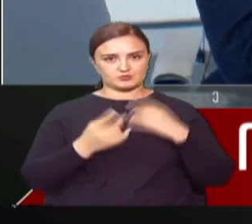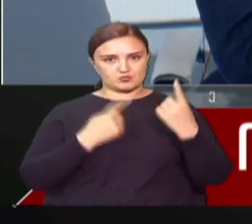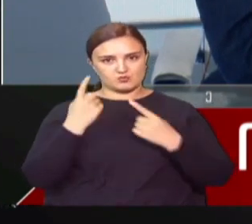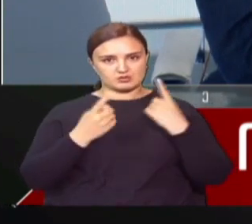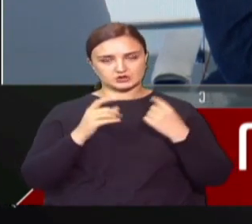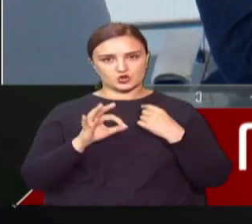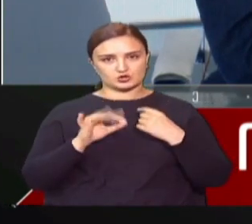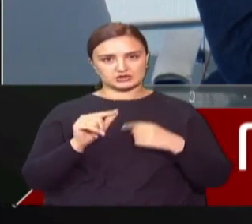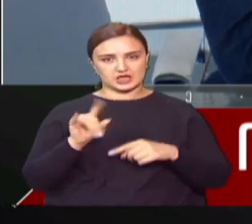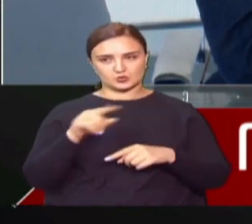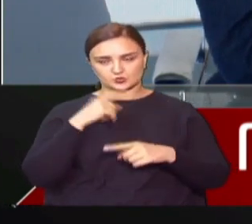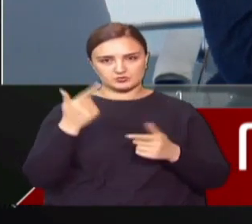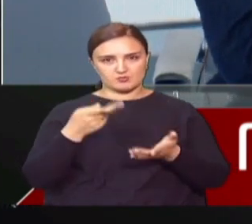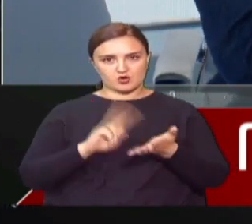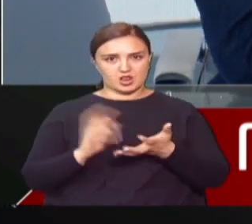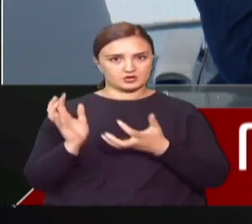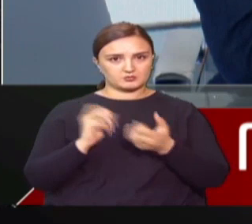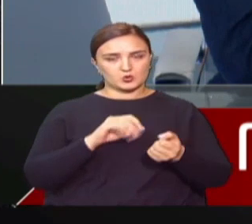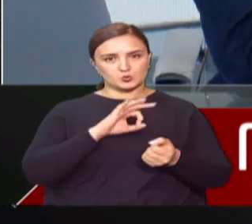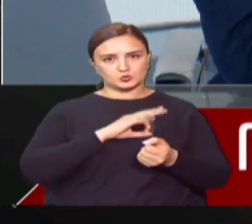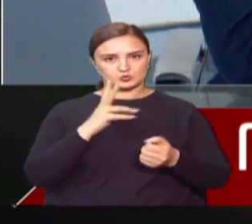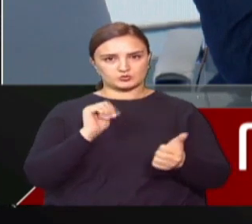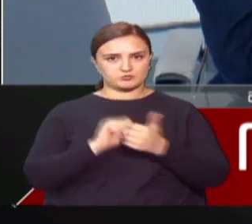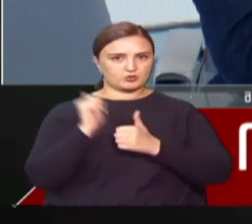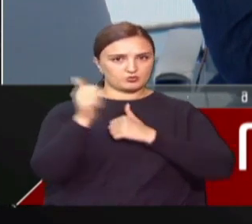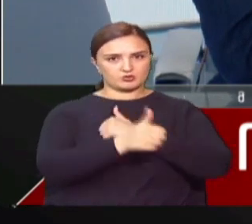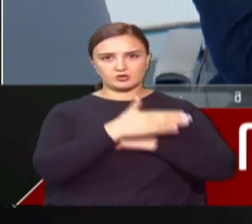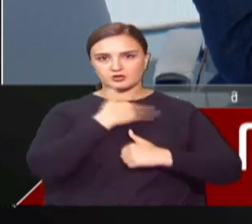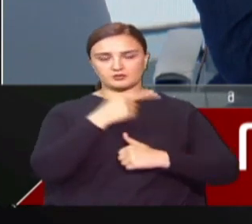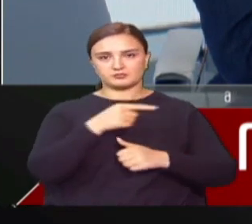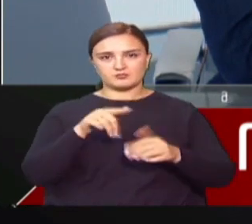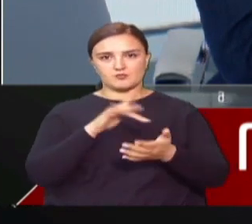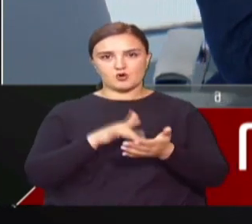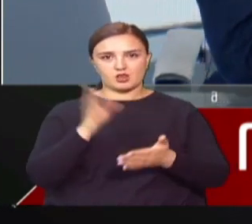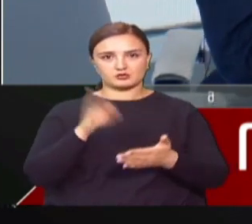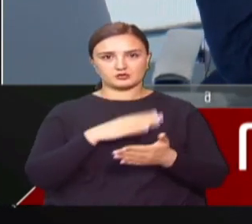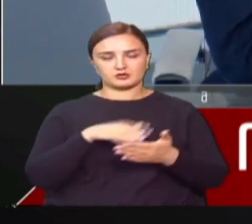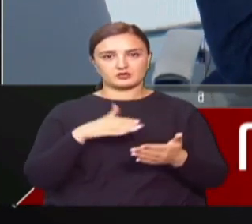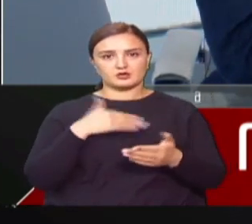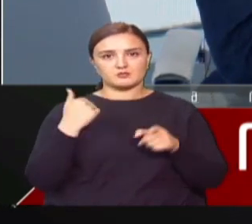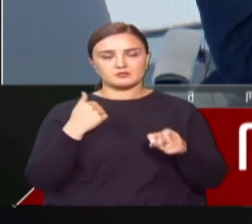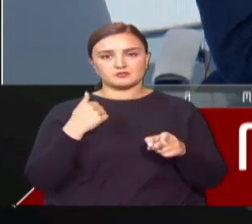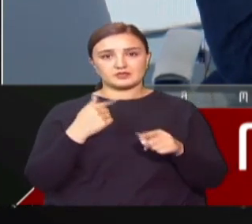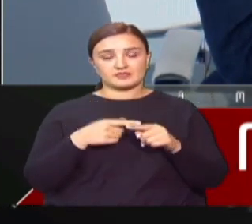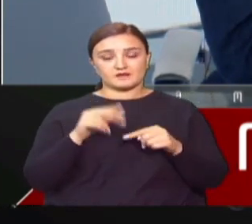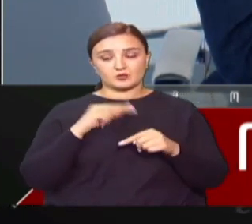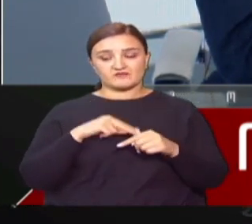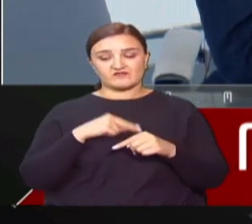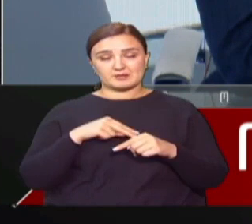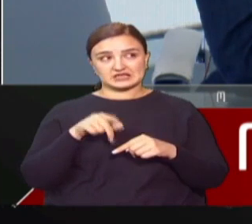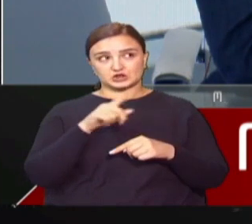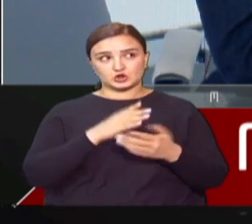რომ ოთარ ფარცხალაძემ მიიღო რუსეთის მოქალაქეობა. ბრალდება არის ის, რომ ახლა როდესაც ჩვენმა სტრატეგიულმა პარტნიორმა ეს ადამიანი